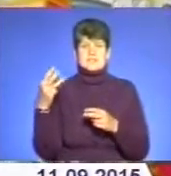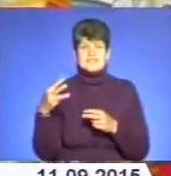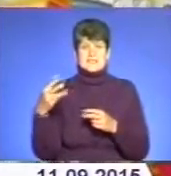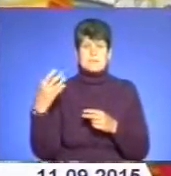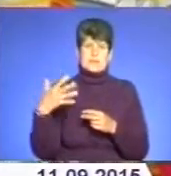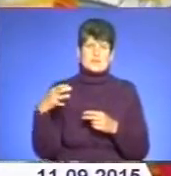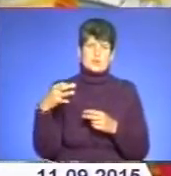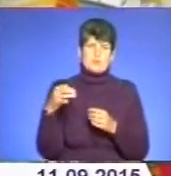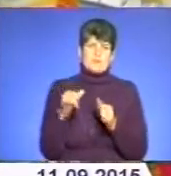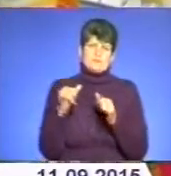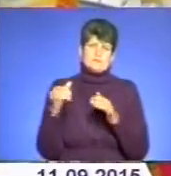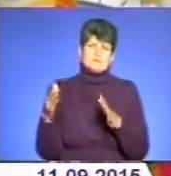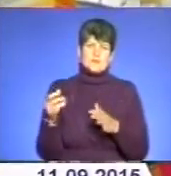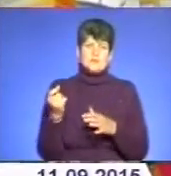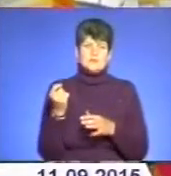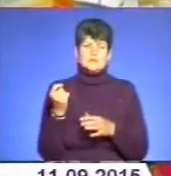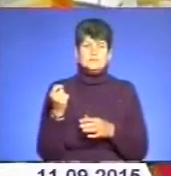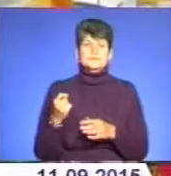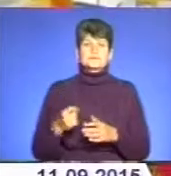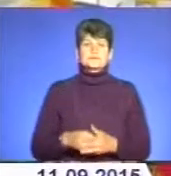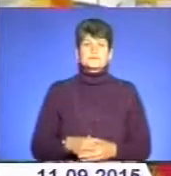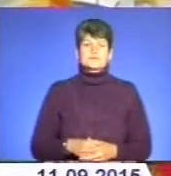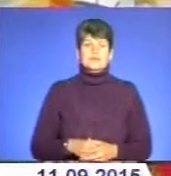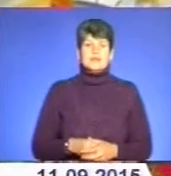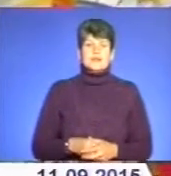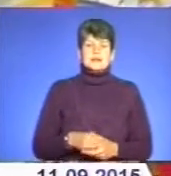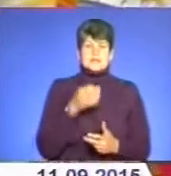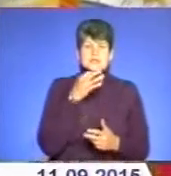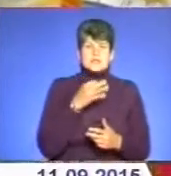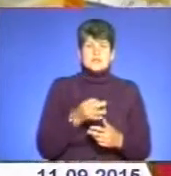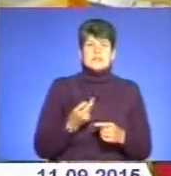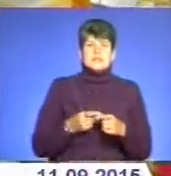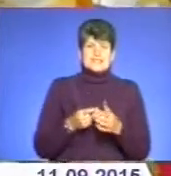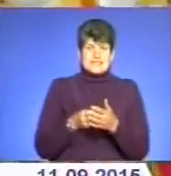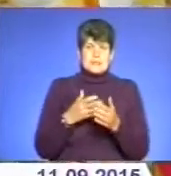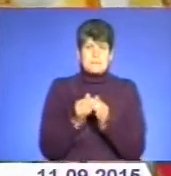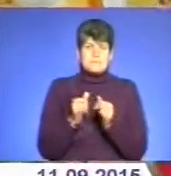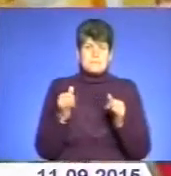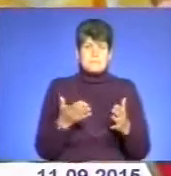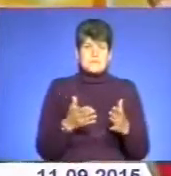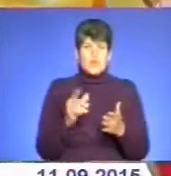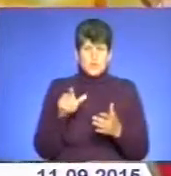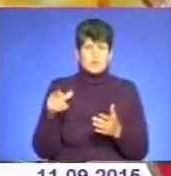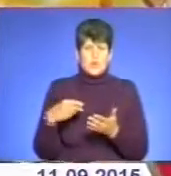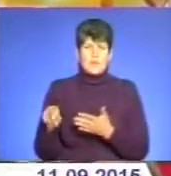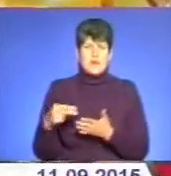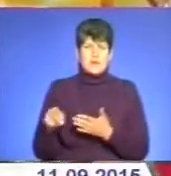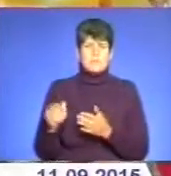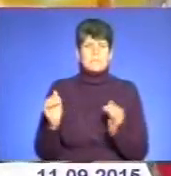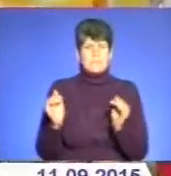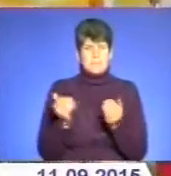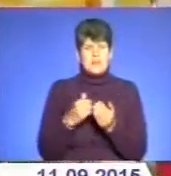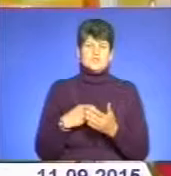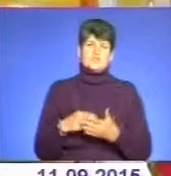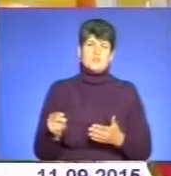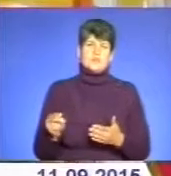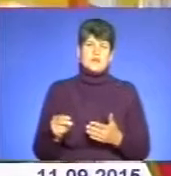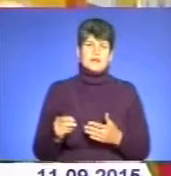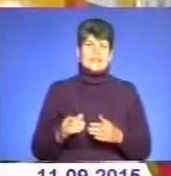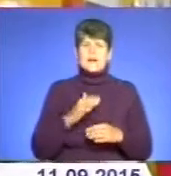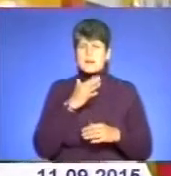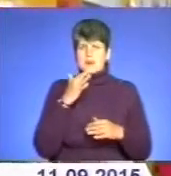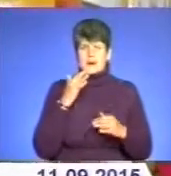середньому. 11,40 такий сир. Скажіть, будь ласка, незважаючи на те, що ціни піднялися, люди купляють? Менше купляють. Менше,